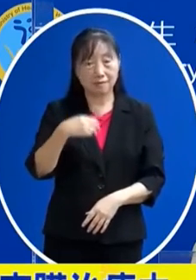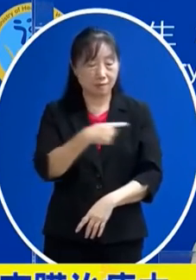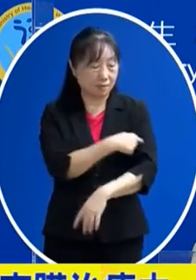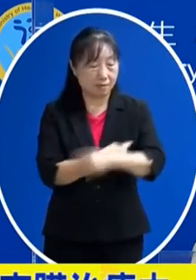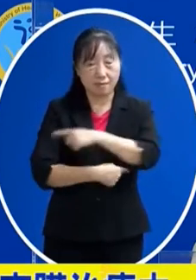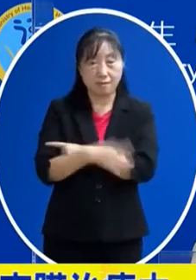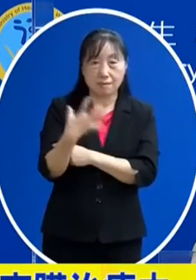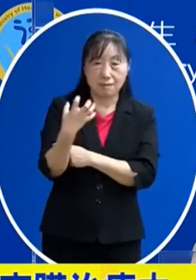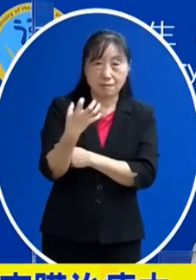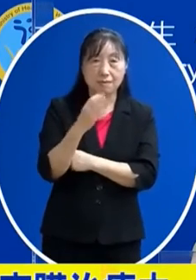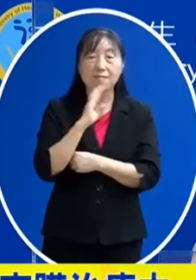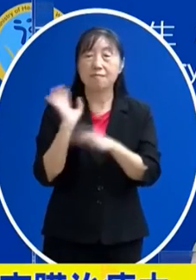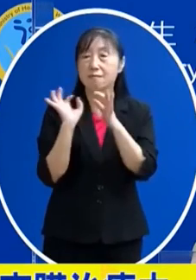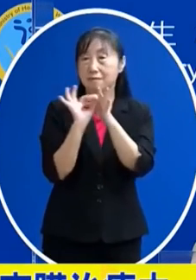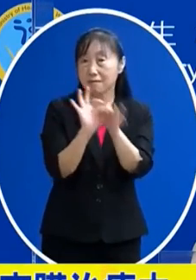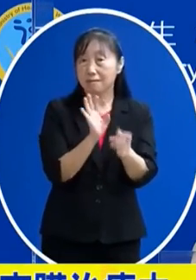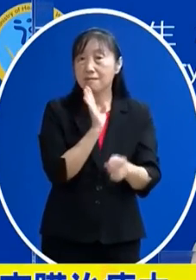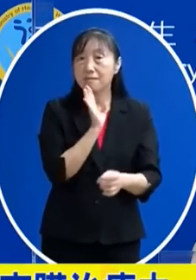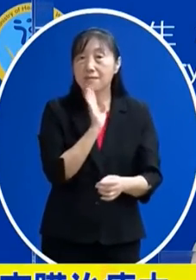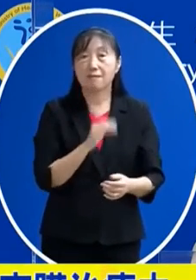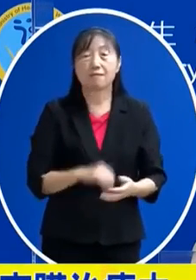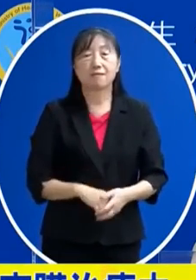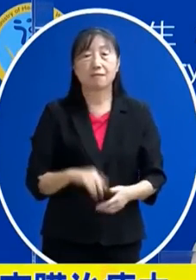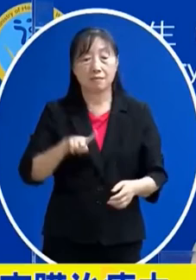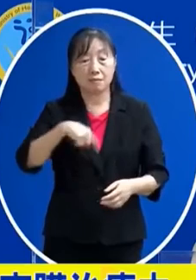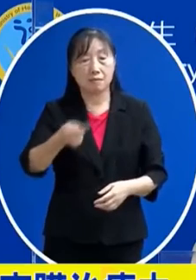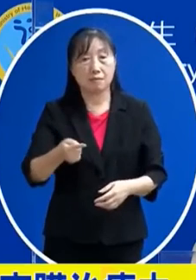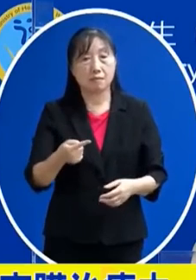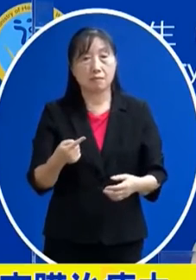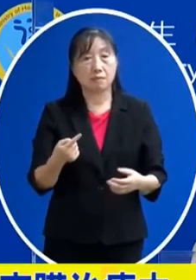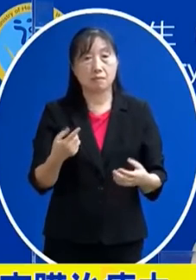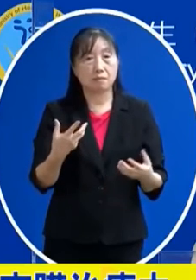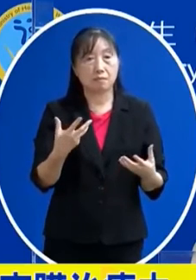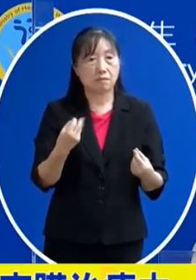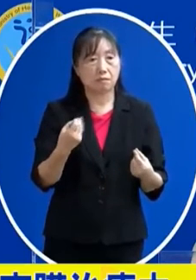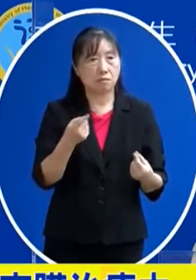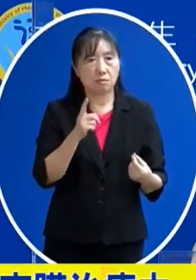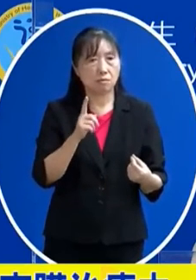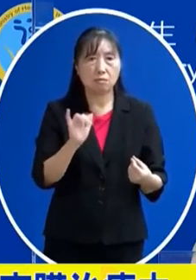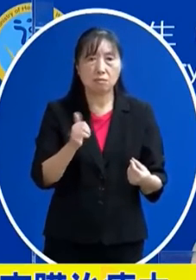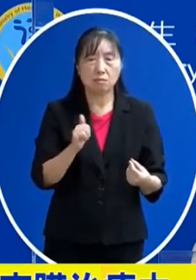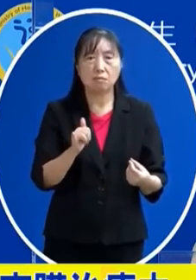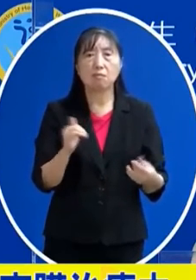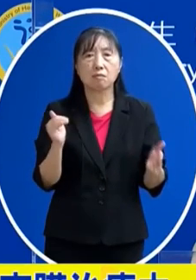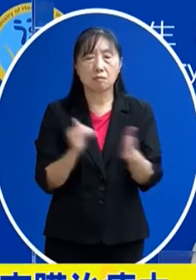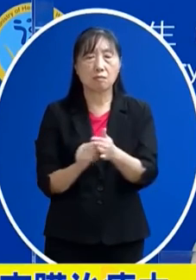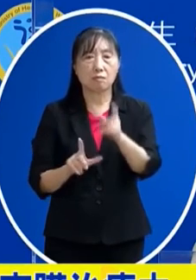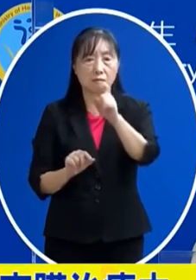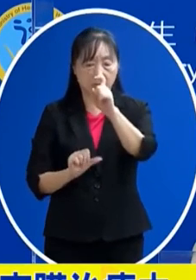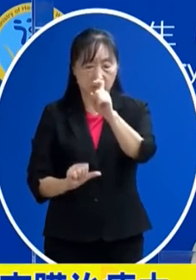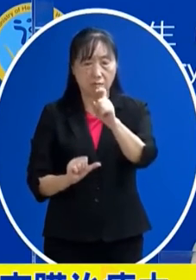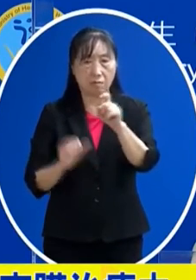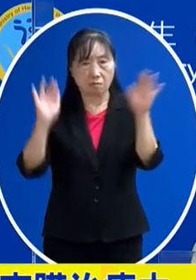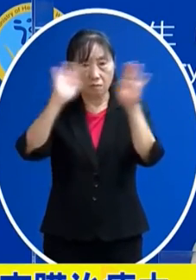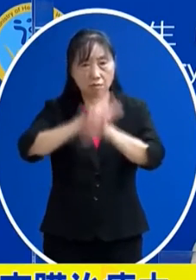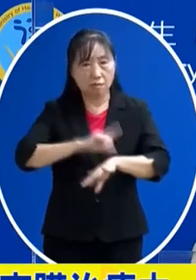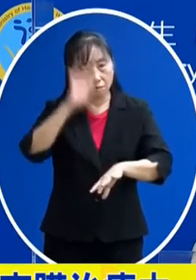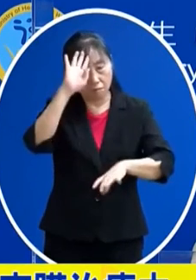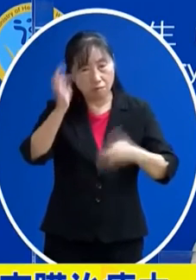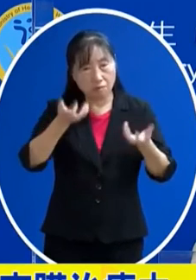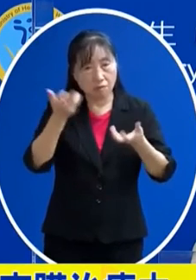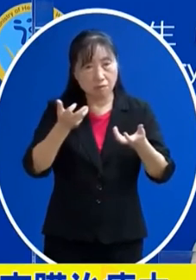疼痛的症状持续哈，那之后就没有其他的不适症状，一直到10月5号才开始有晚间发